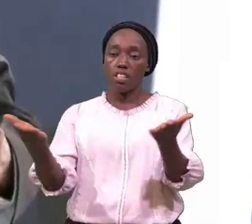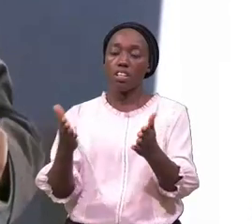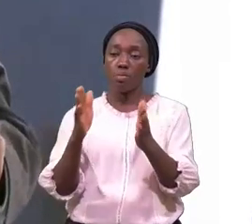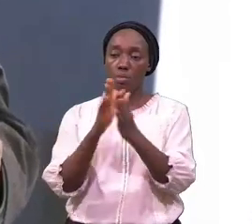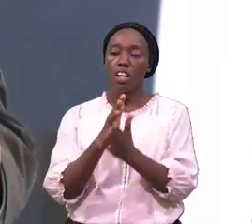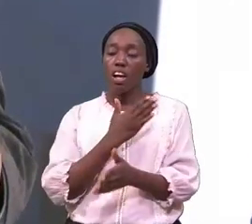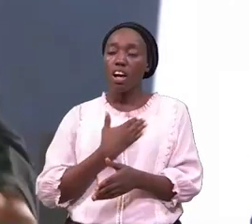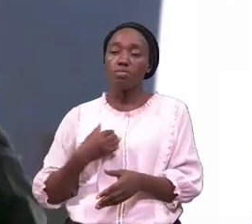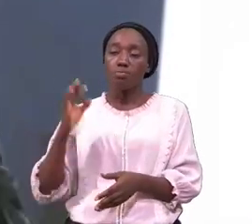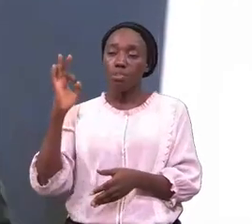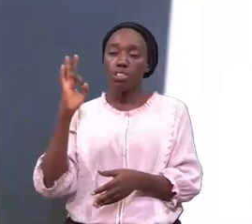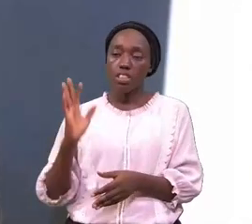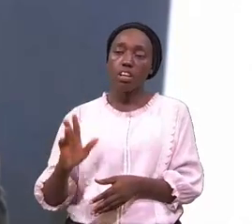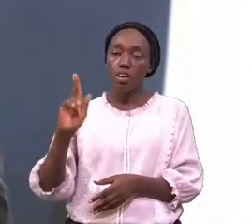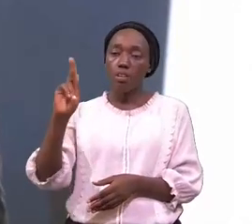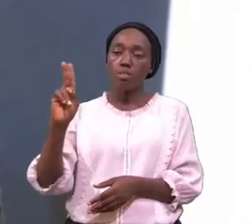Et moi, priant à la fin,